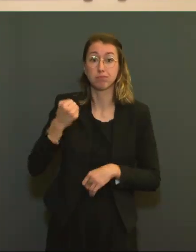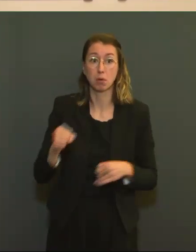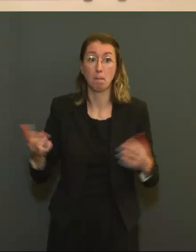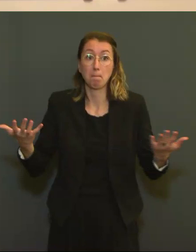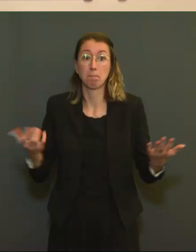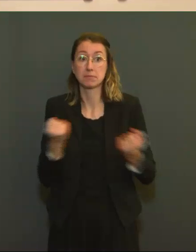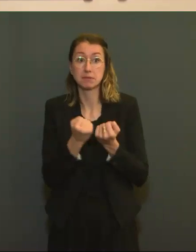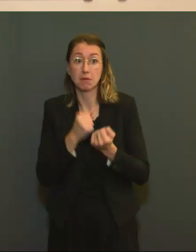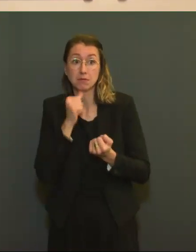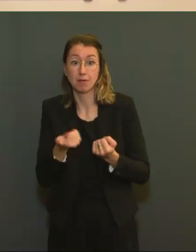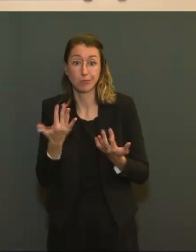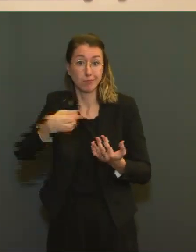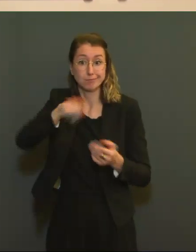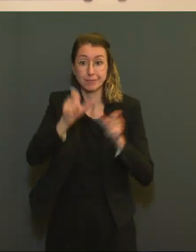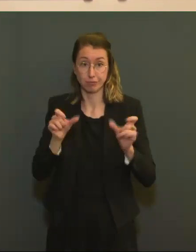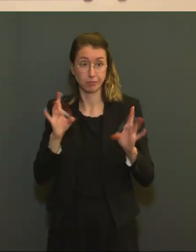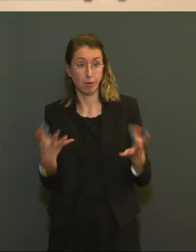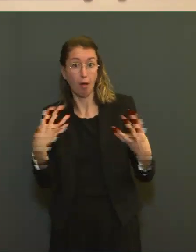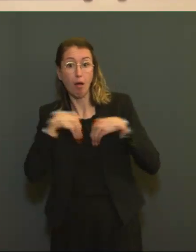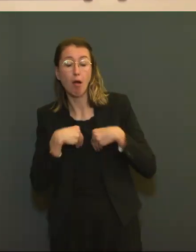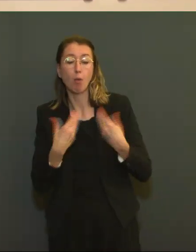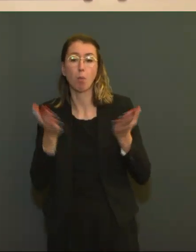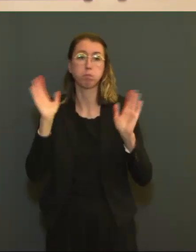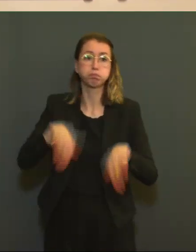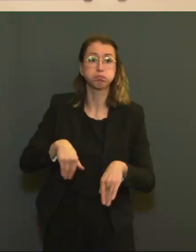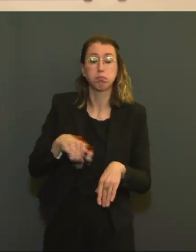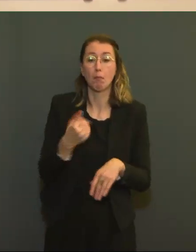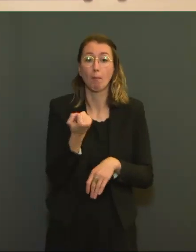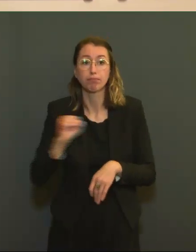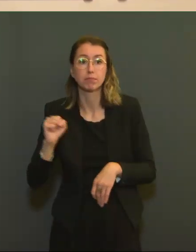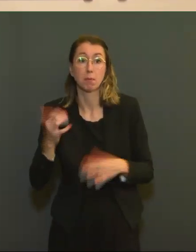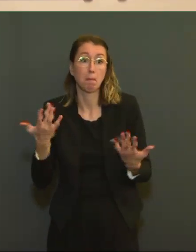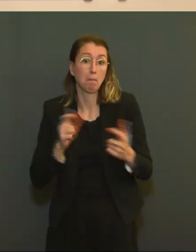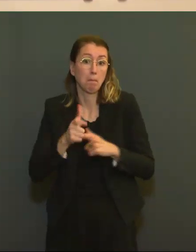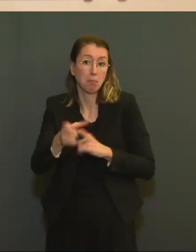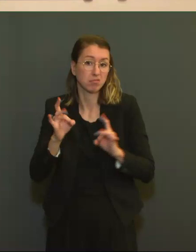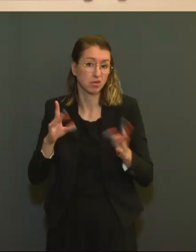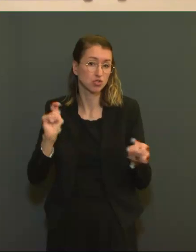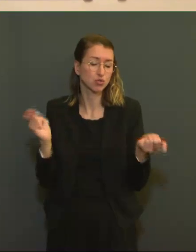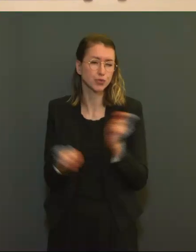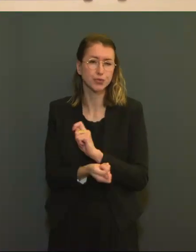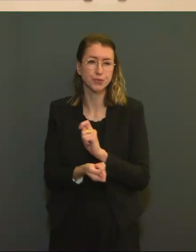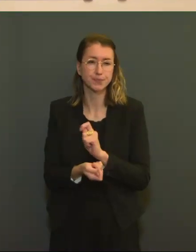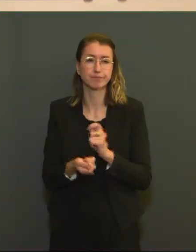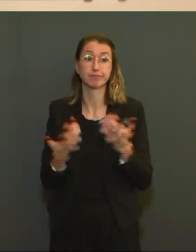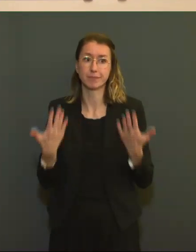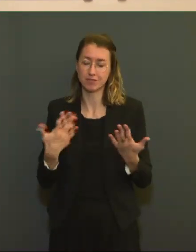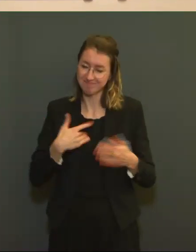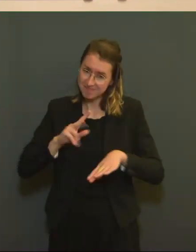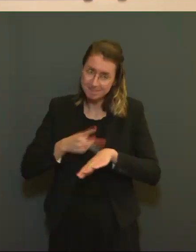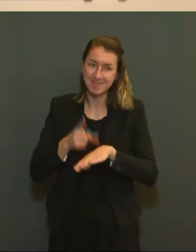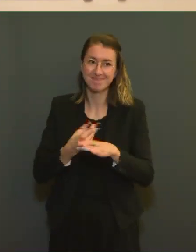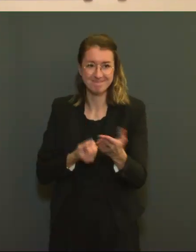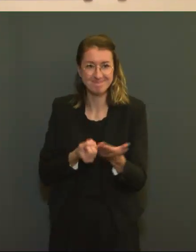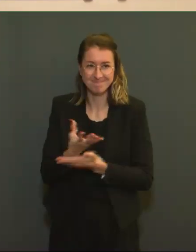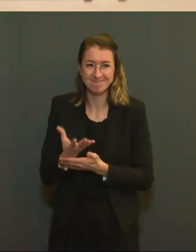population, on n'arrivera à rien. Et c'est donc à nouveau l'occasion de dire que c'est votre confiance et votre